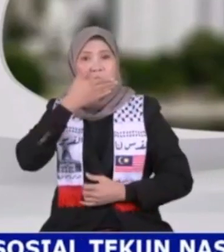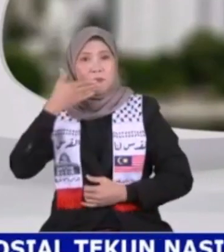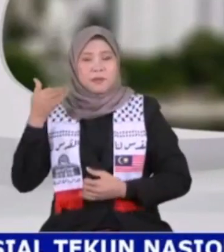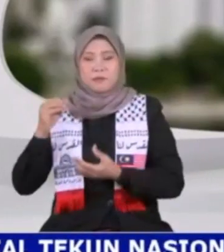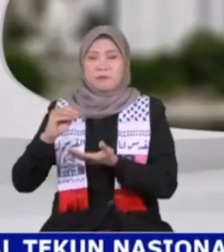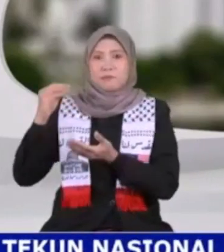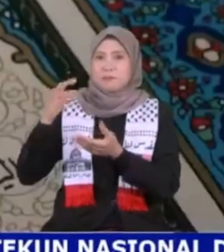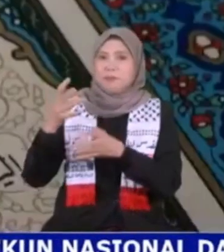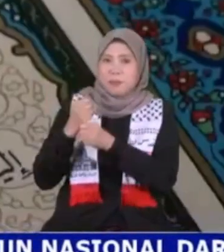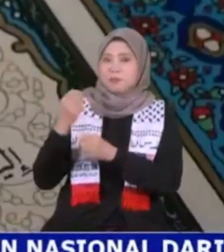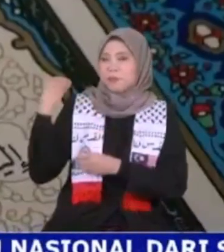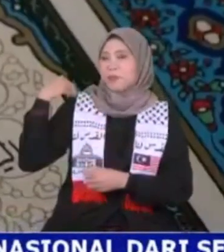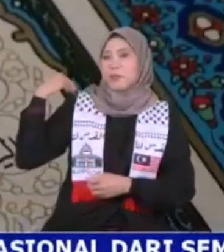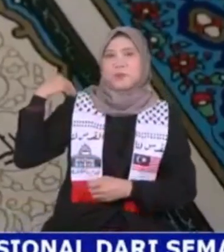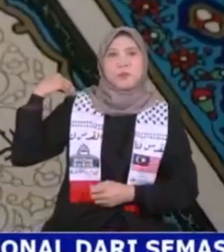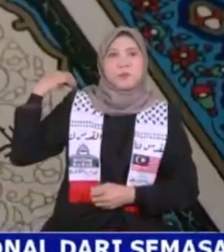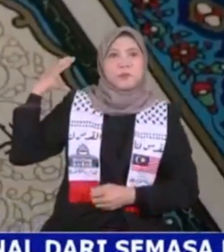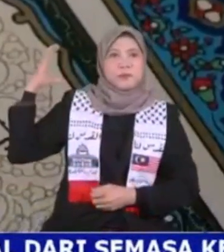pahala.